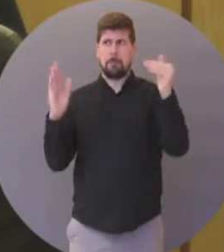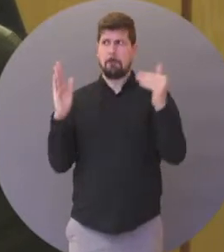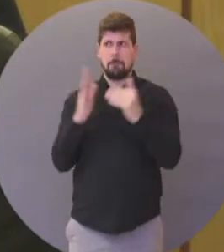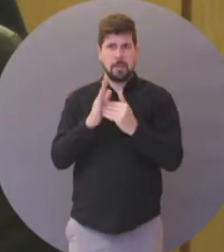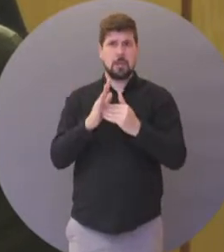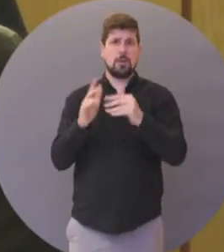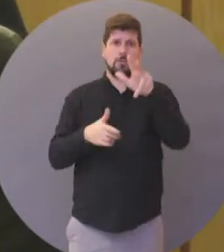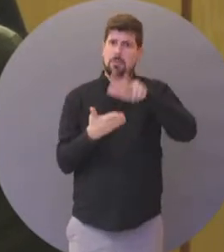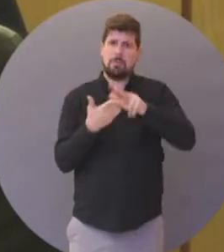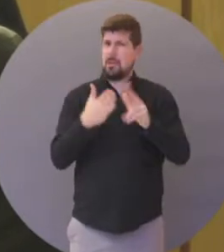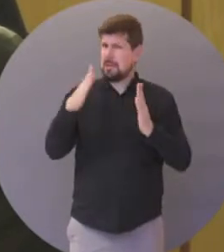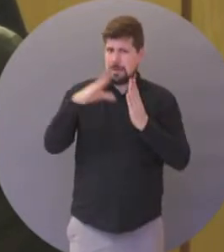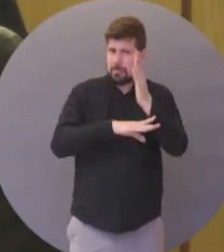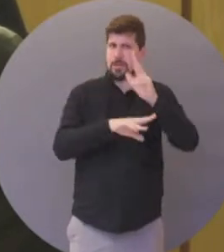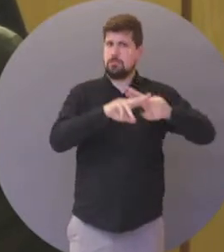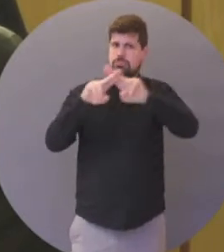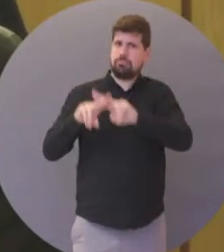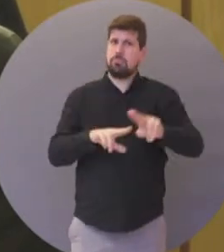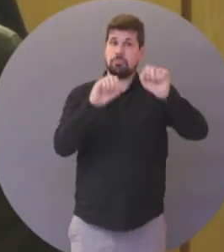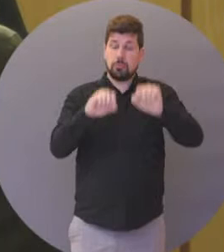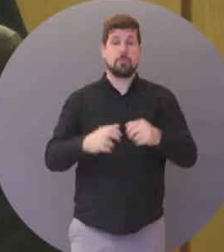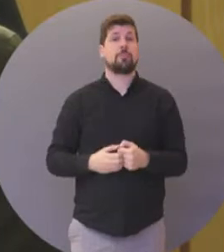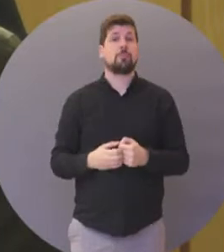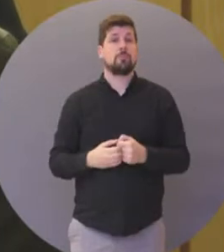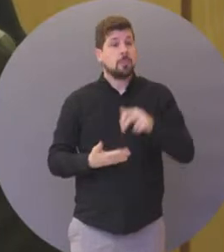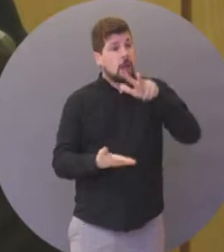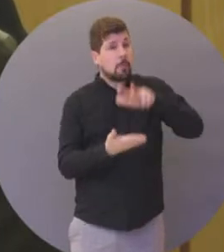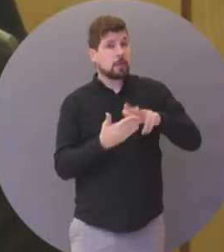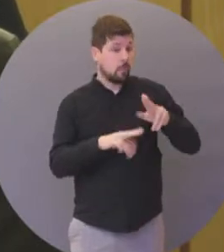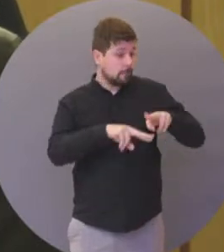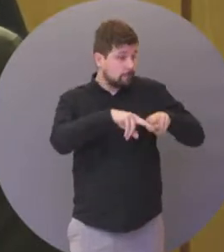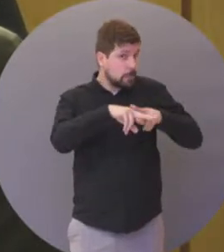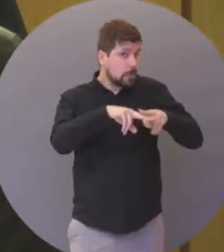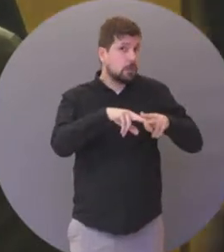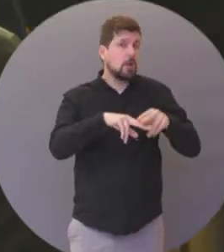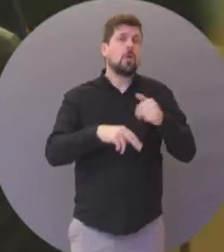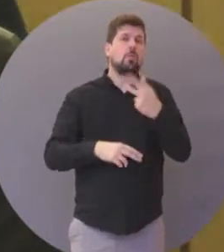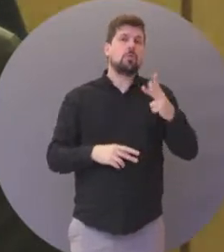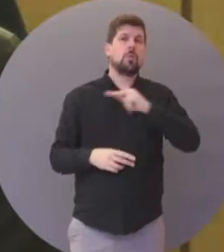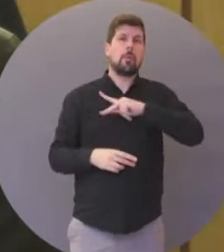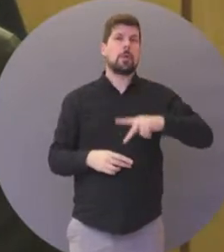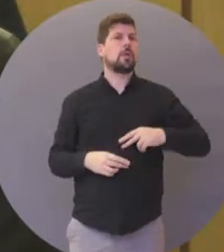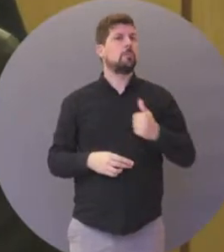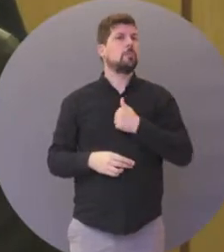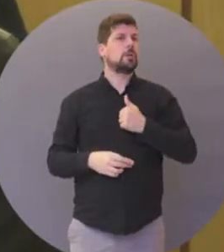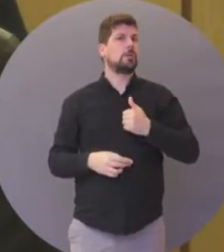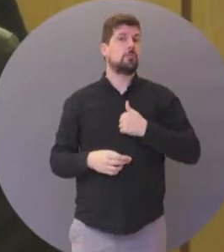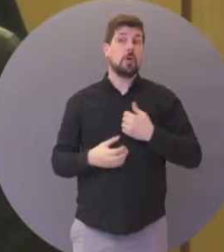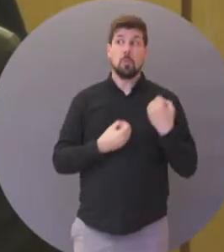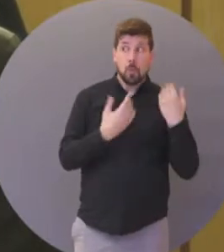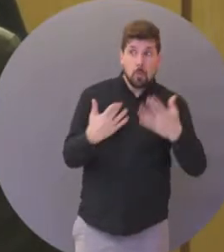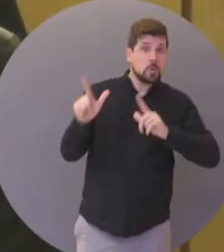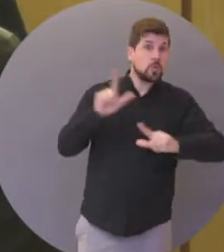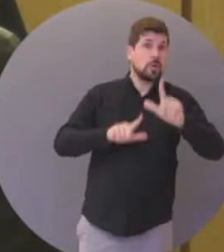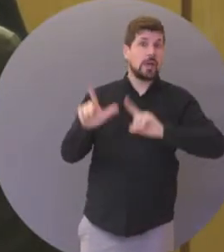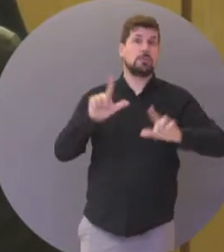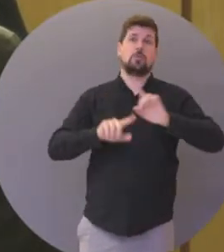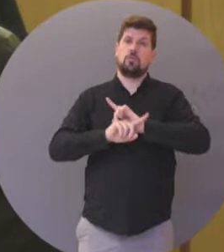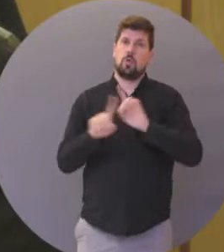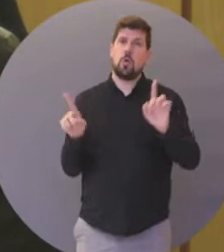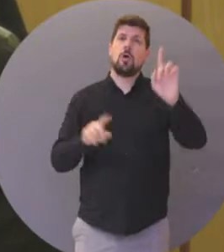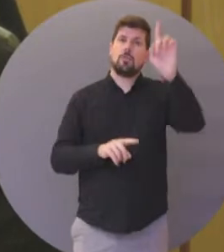c'est notamment le cas pour les logements vacants certains propriétaires privés ne les remettent pas en location parce que cela